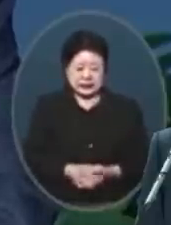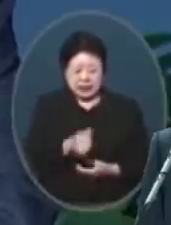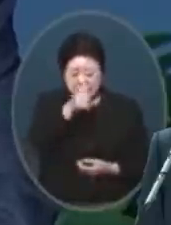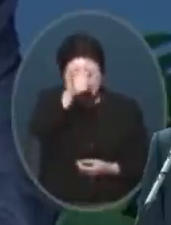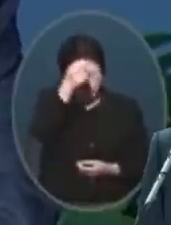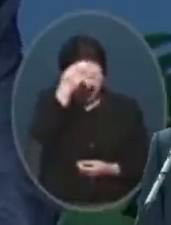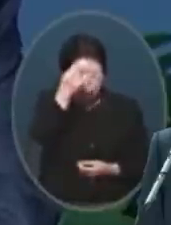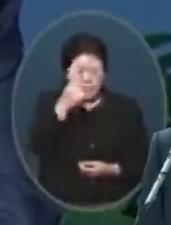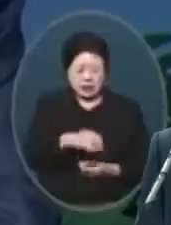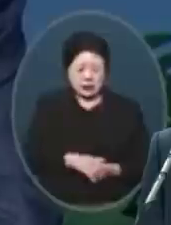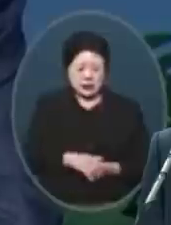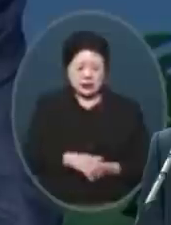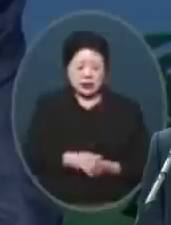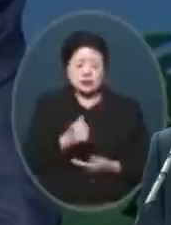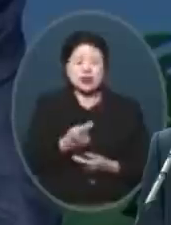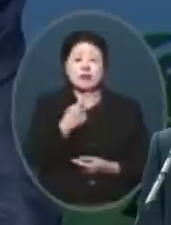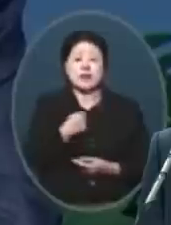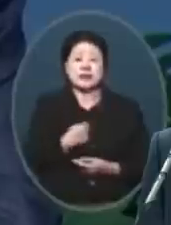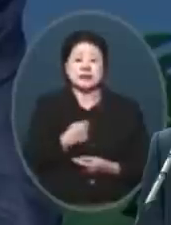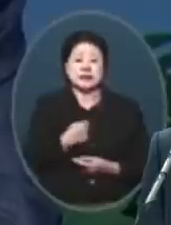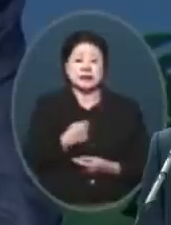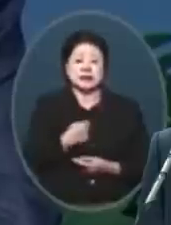아담과 하와가 범죄하여